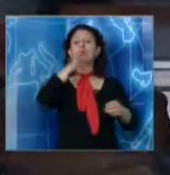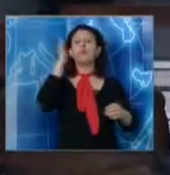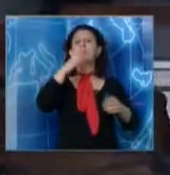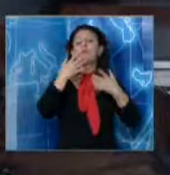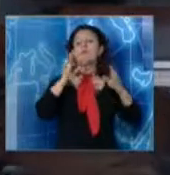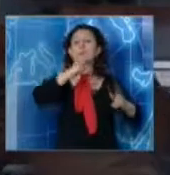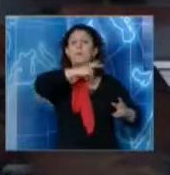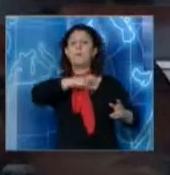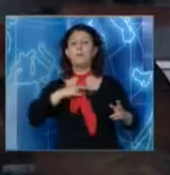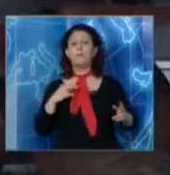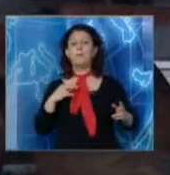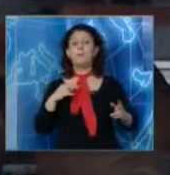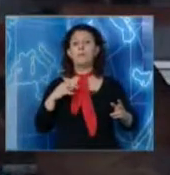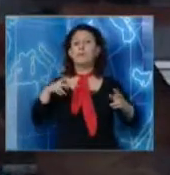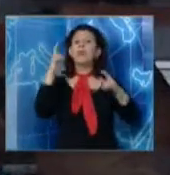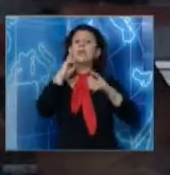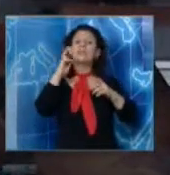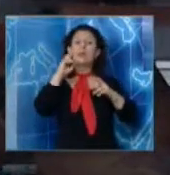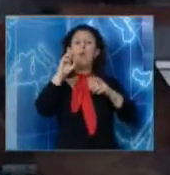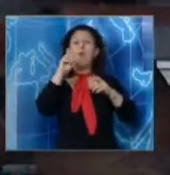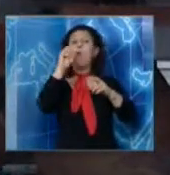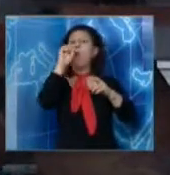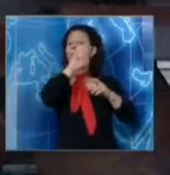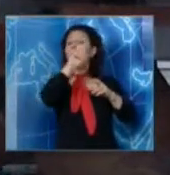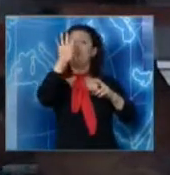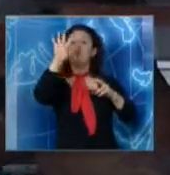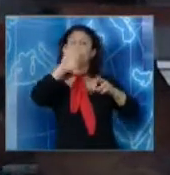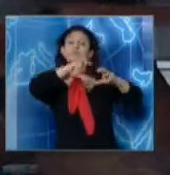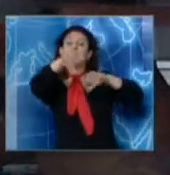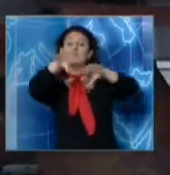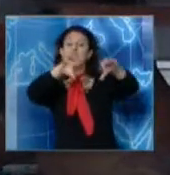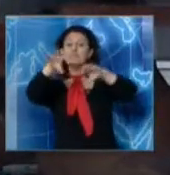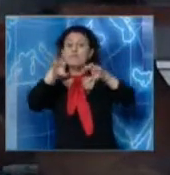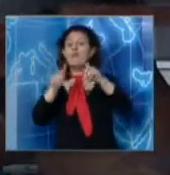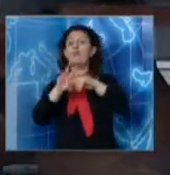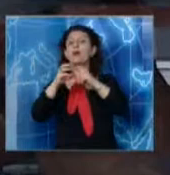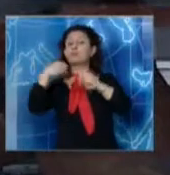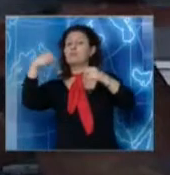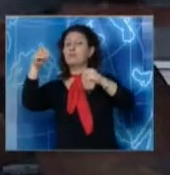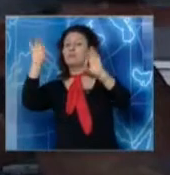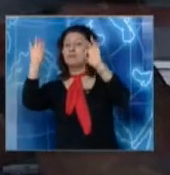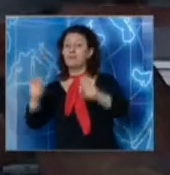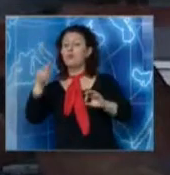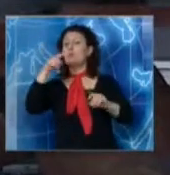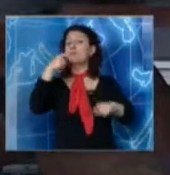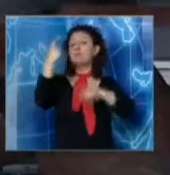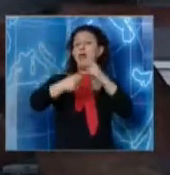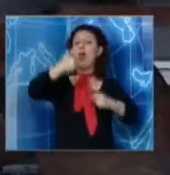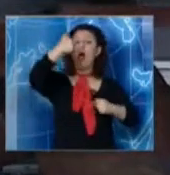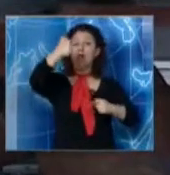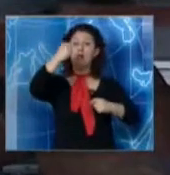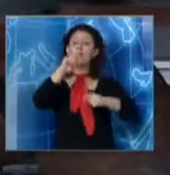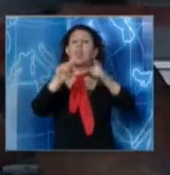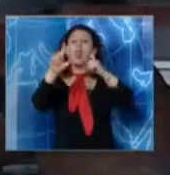Kocaeli Büyükşehir Belediyesi kentin 14 ayrı noktasında lale satışına başladı. Bu yıl 6.sı düzenlenecek